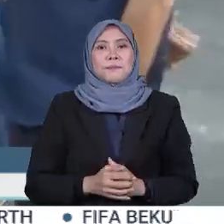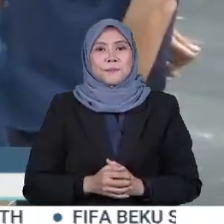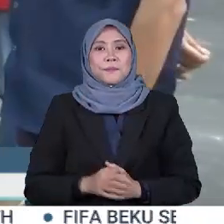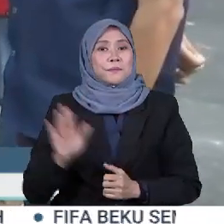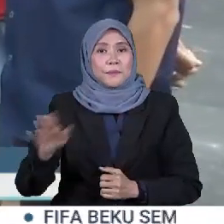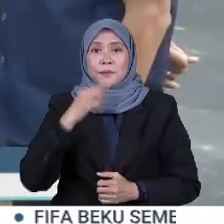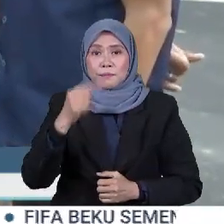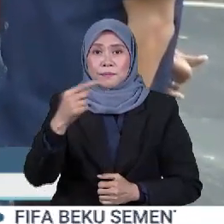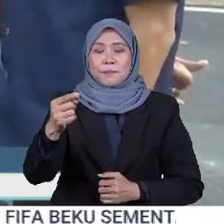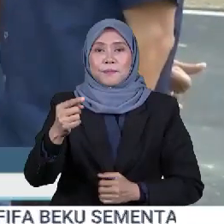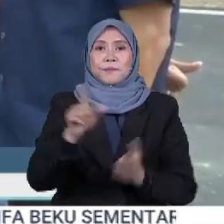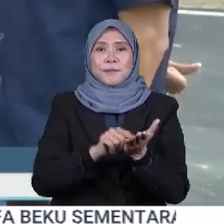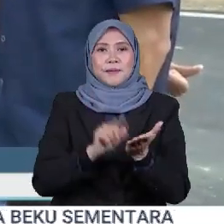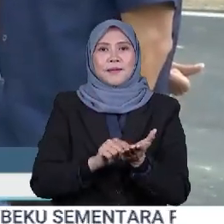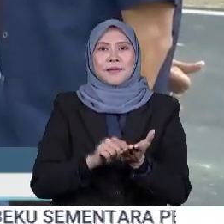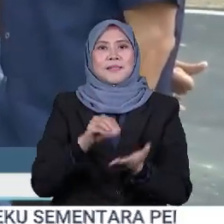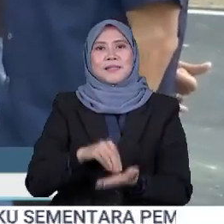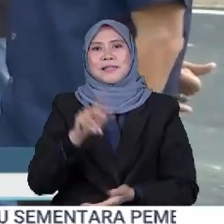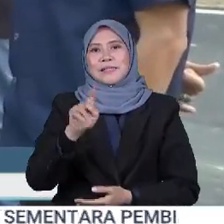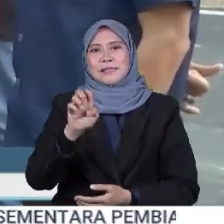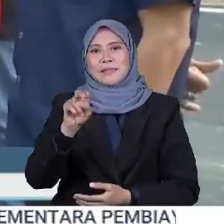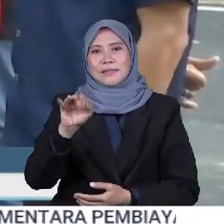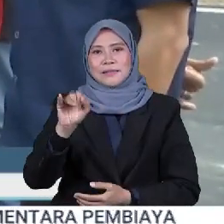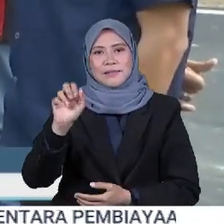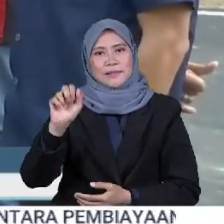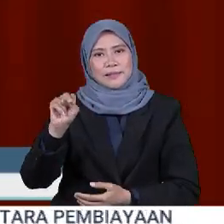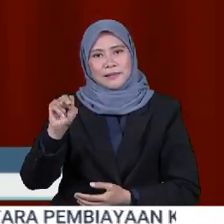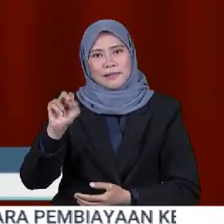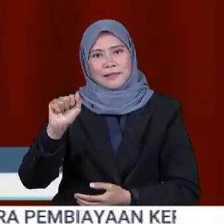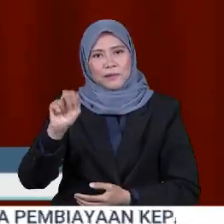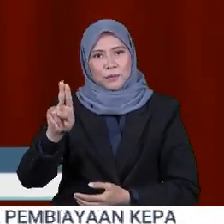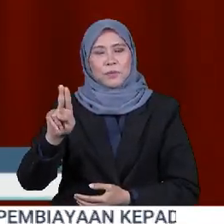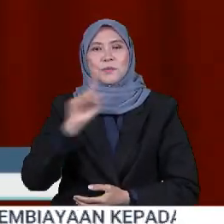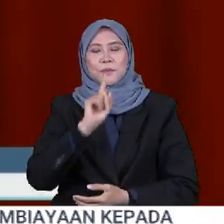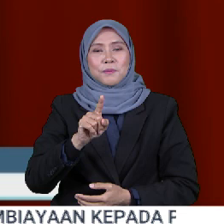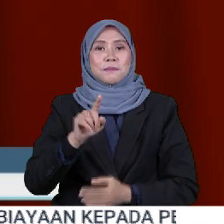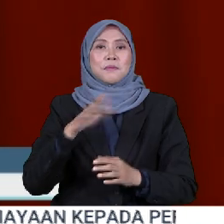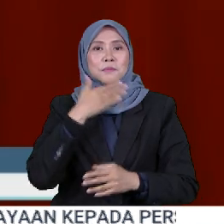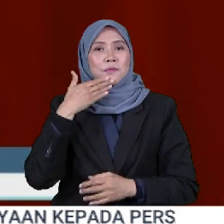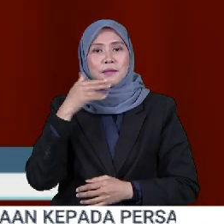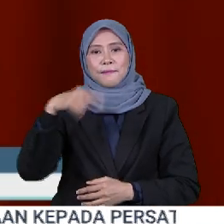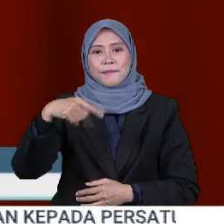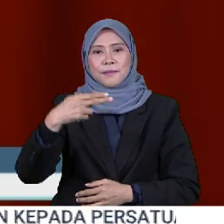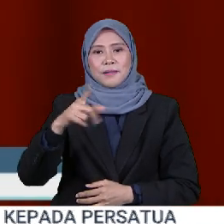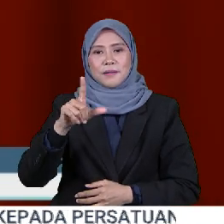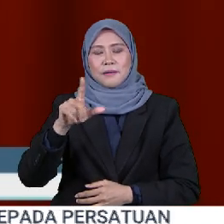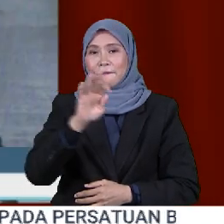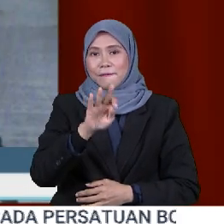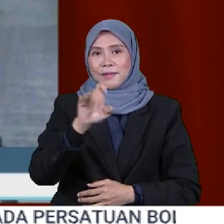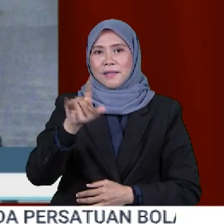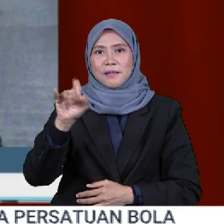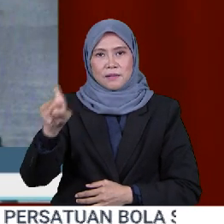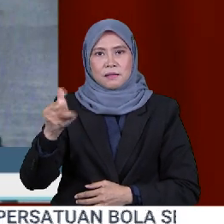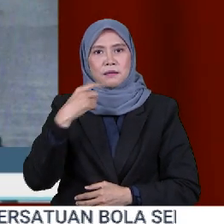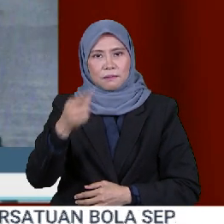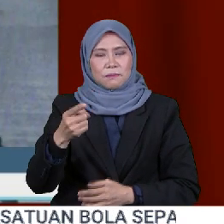Beliau berkata demikian kepada media di Keningau. Sementara itu, dalam kenyataan Ketua Pemuda APCO, Felix Joseph Saang, dengan laporan